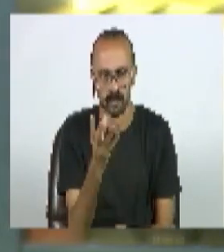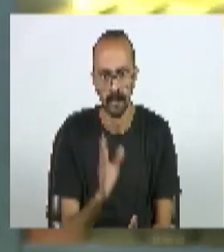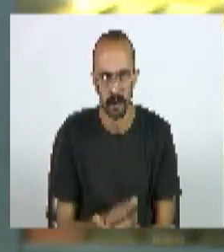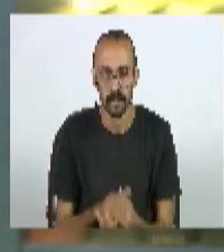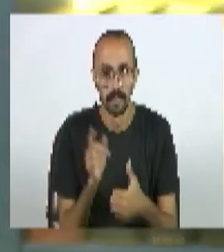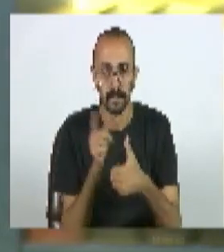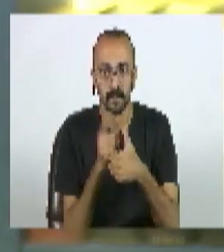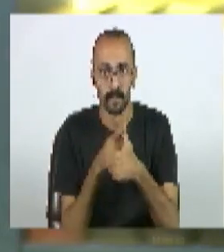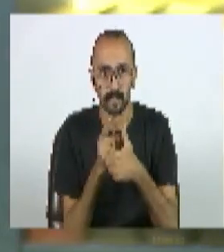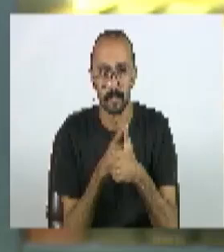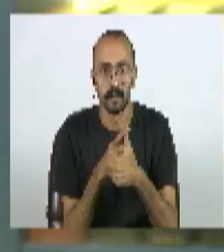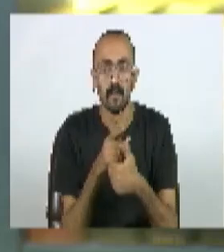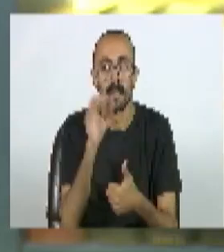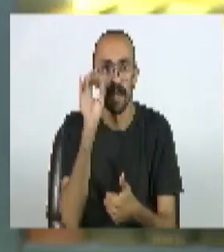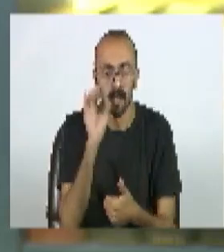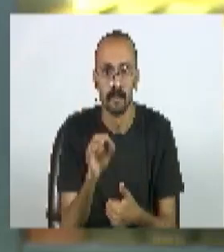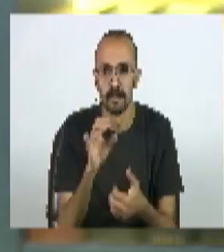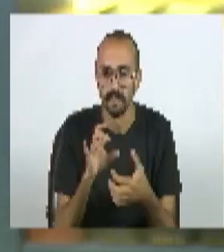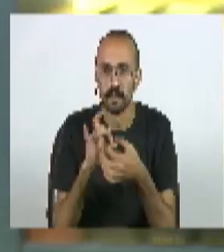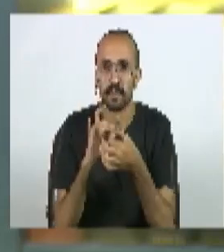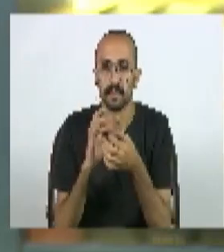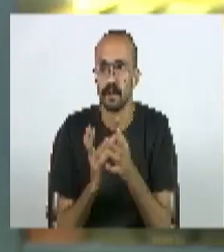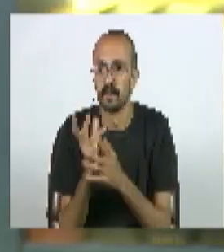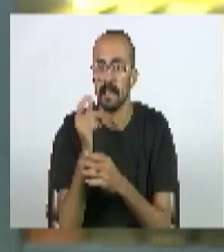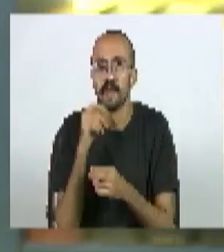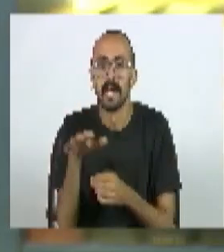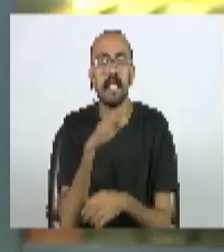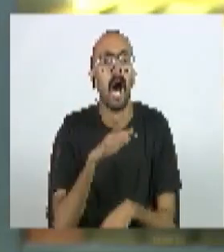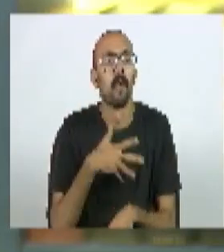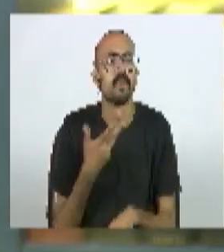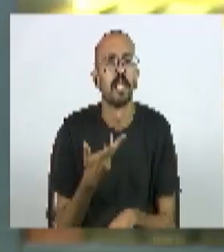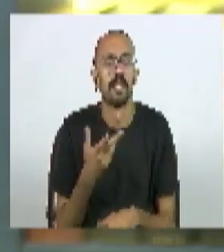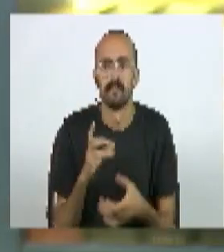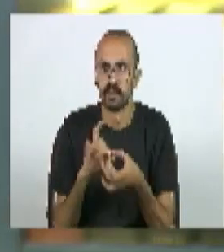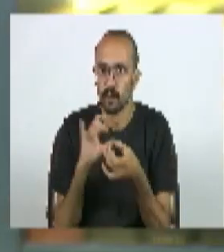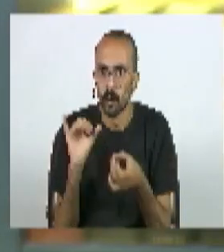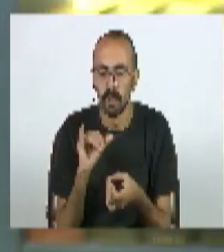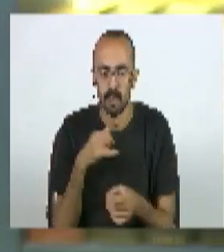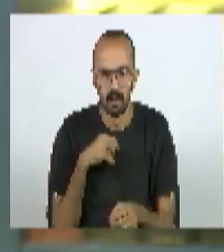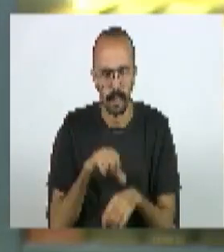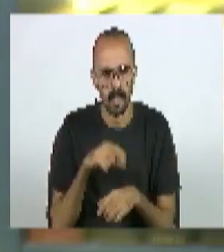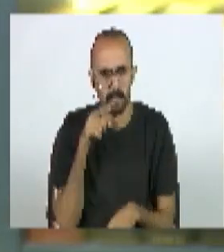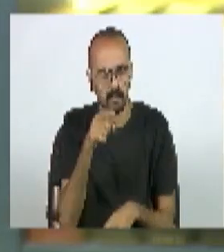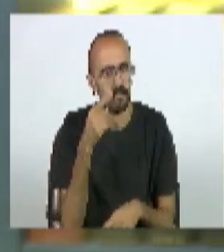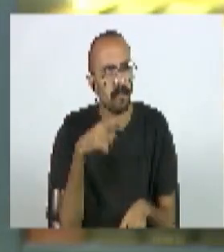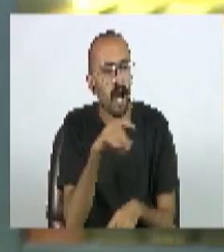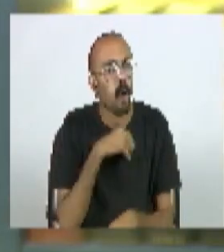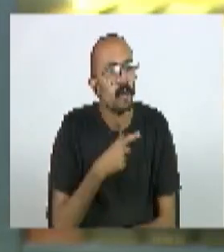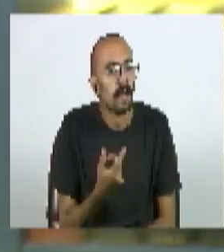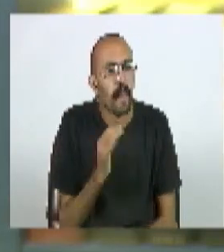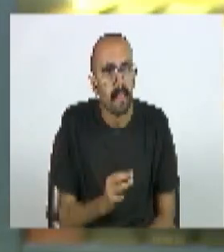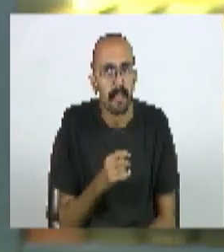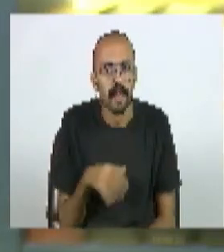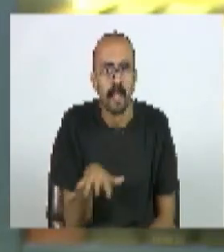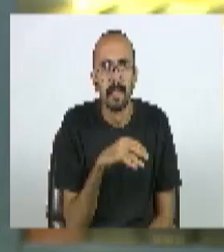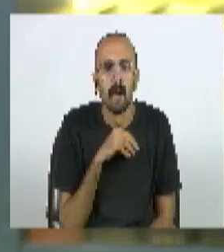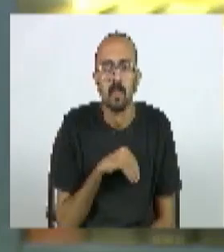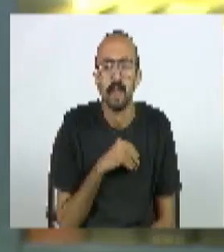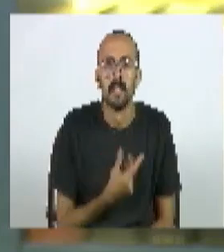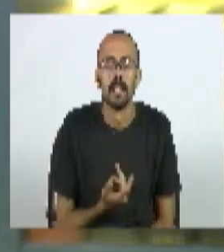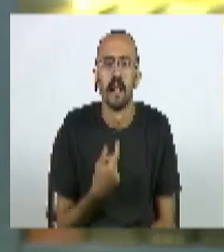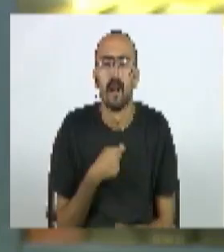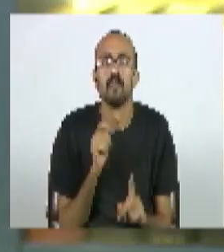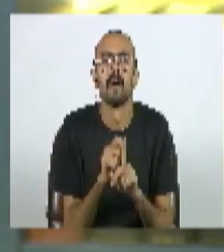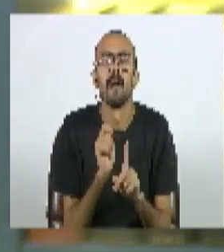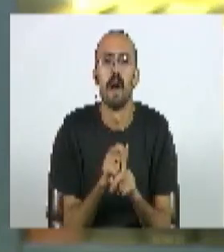اول حاجه، لابد من ربط التنميه باحتياجات الناس الحقيقيه. لما تنزل اي مكان دور على احتياجات الناس وحاول ان انت